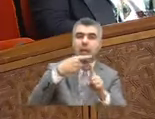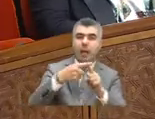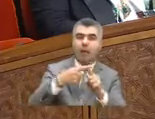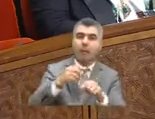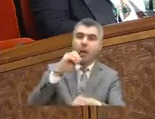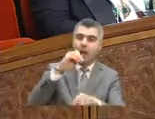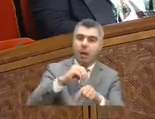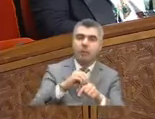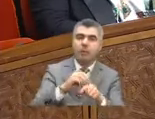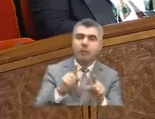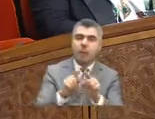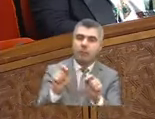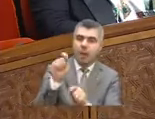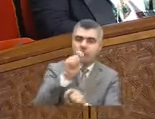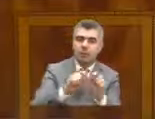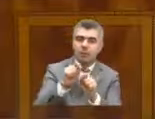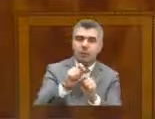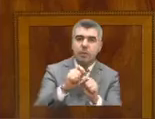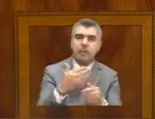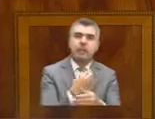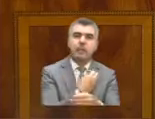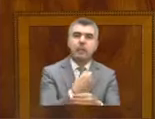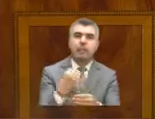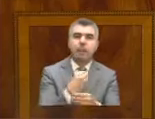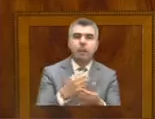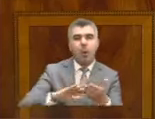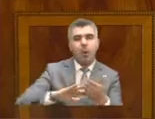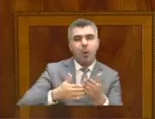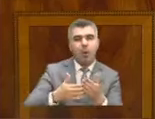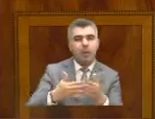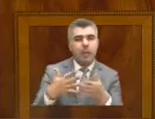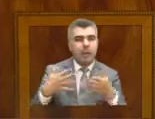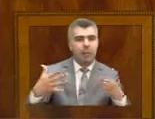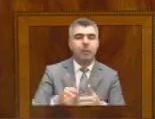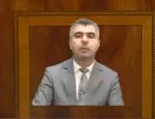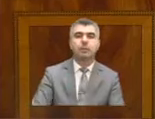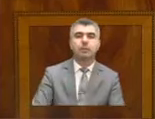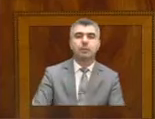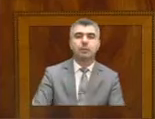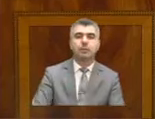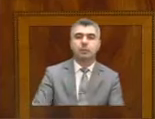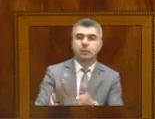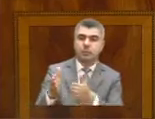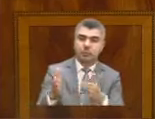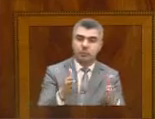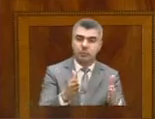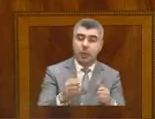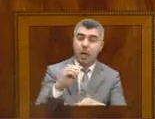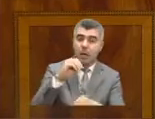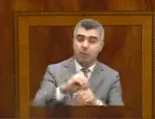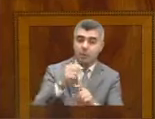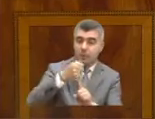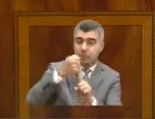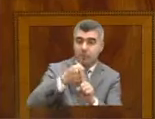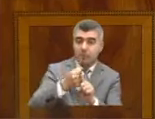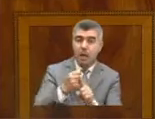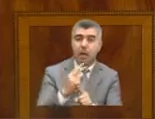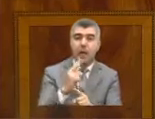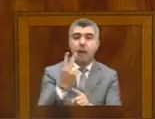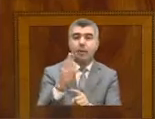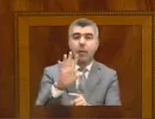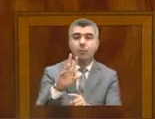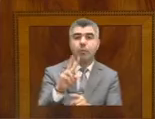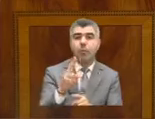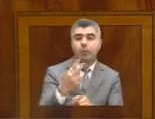تأهيل المستشفيات الجامعية القائمة. كما ستعمل الحكومة خلال سنة 2025